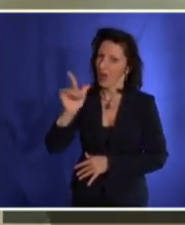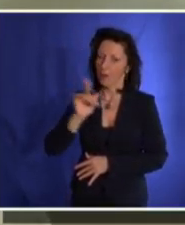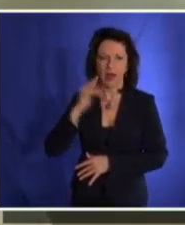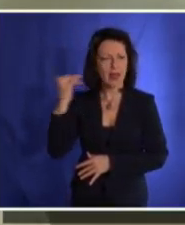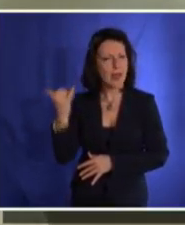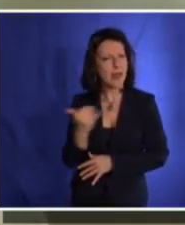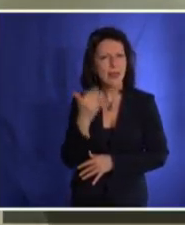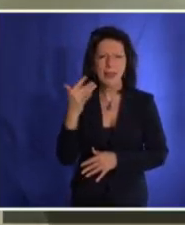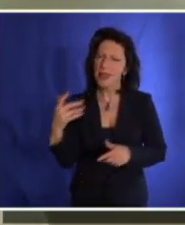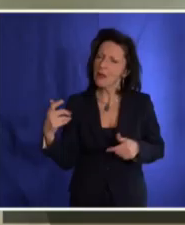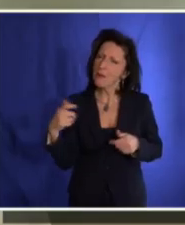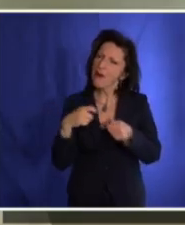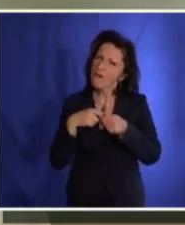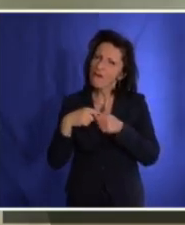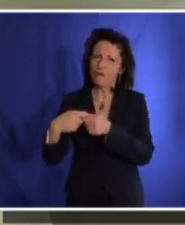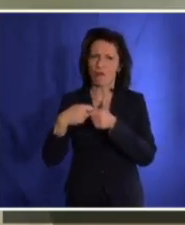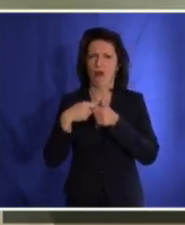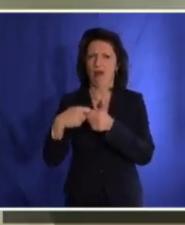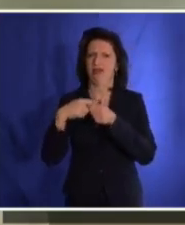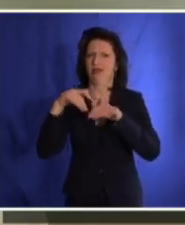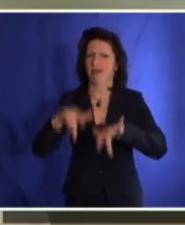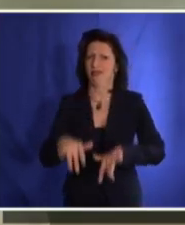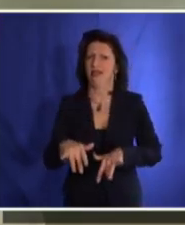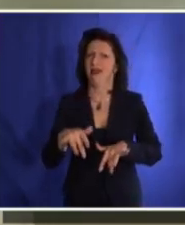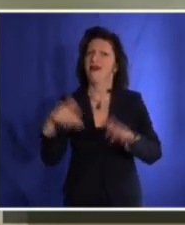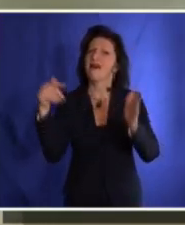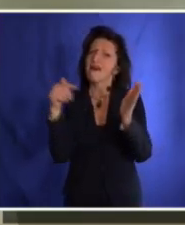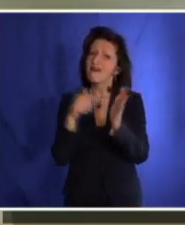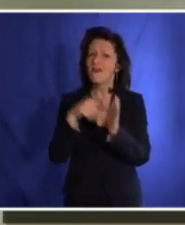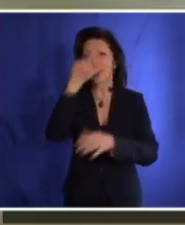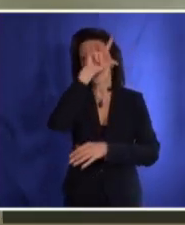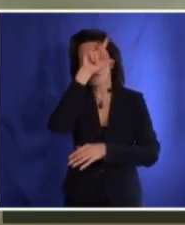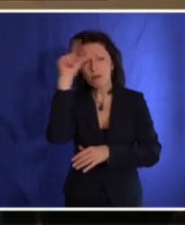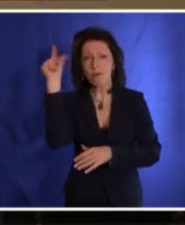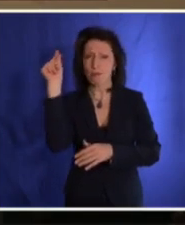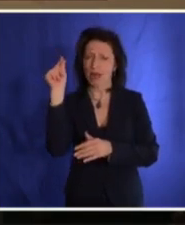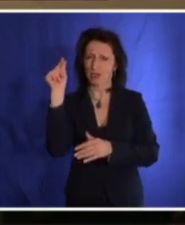Danke für diese Verbundenheit und für dein Vertrauen.